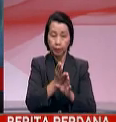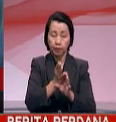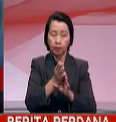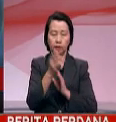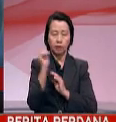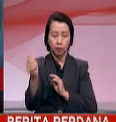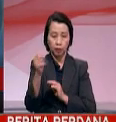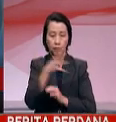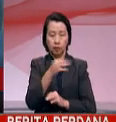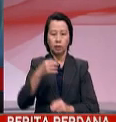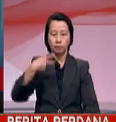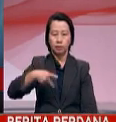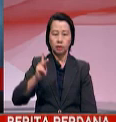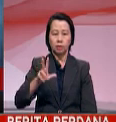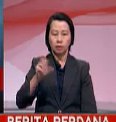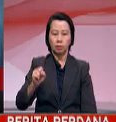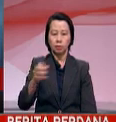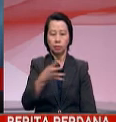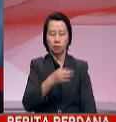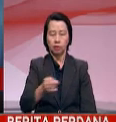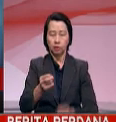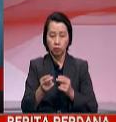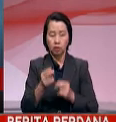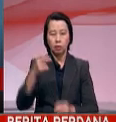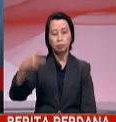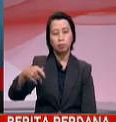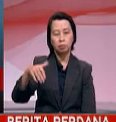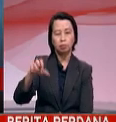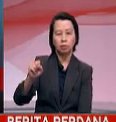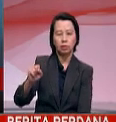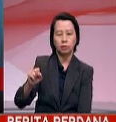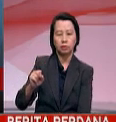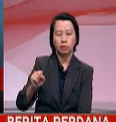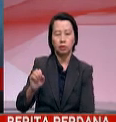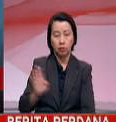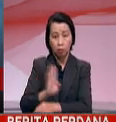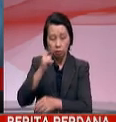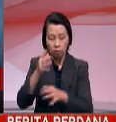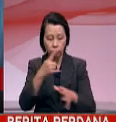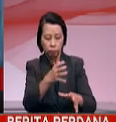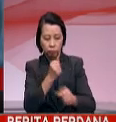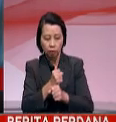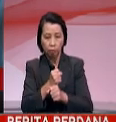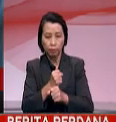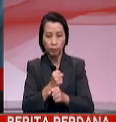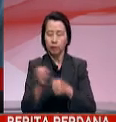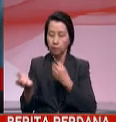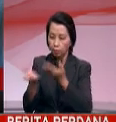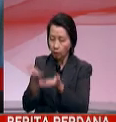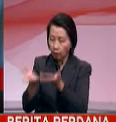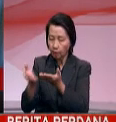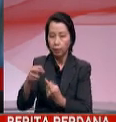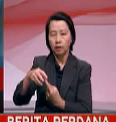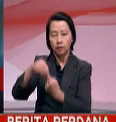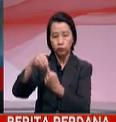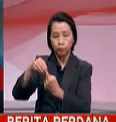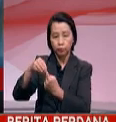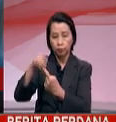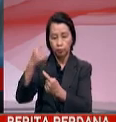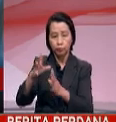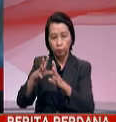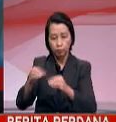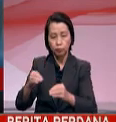PKS dan juga perusahaan kecil mikro untuk mendapatkan khidmat special debt resolution